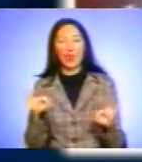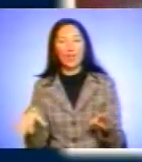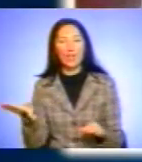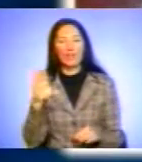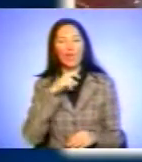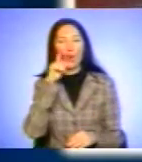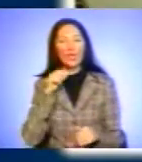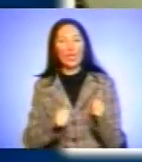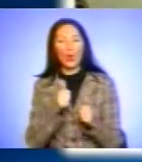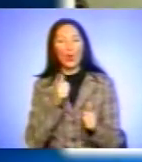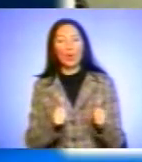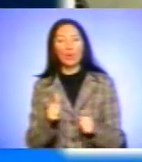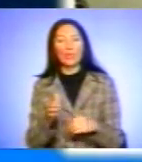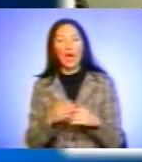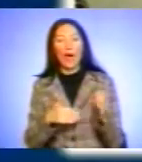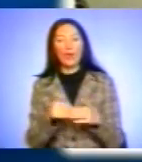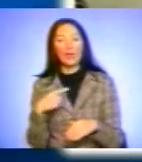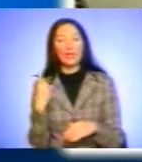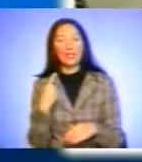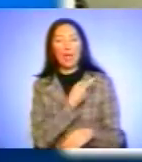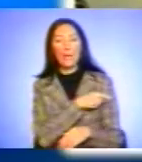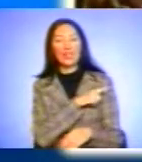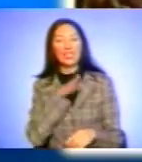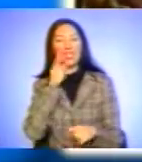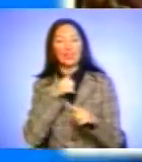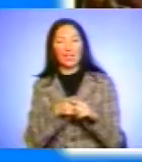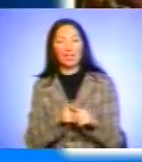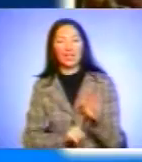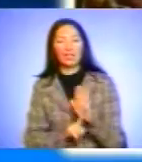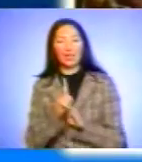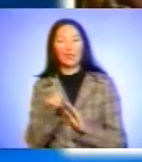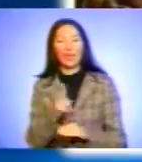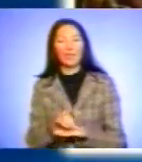Всеукраїнський конкурс фахової майстерності медичних сестер стартував на Тернопільщині.